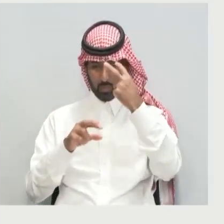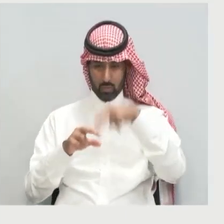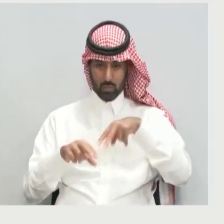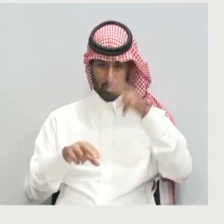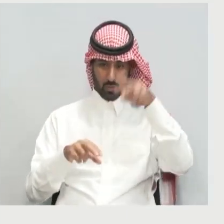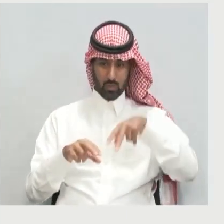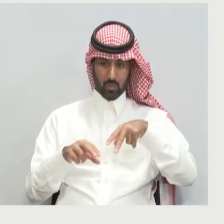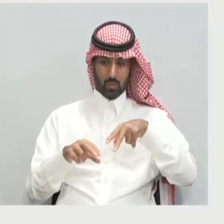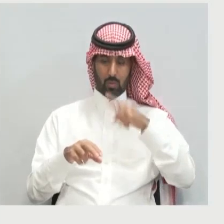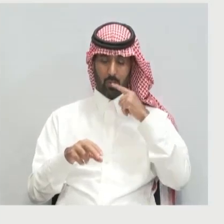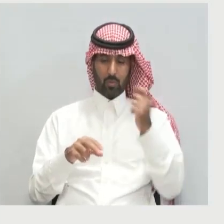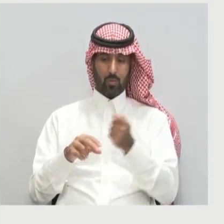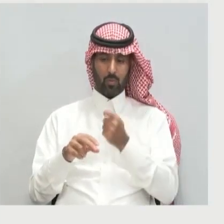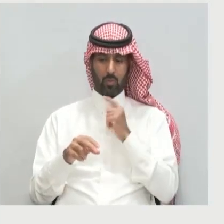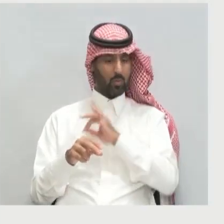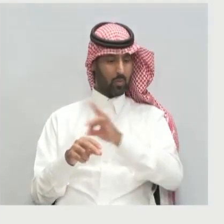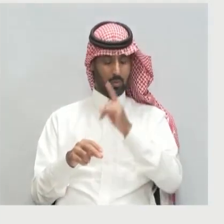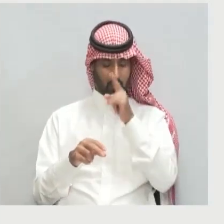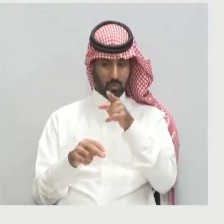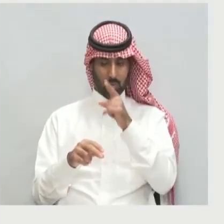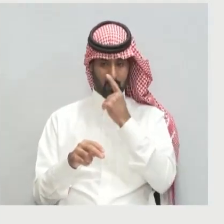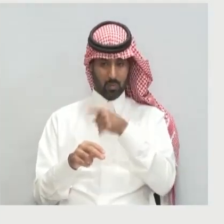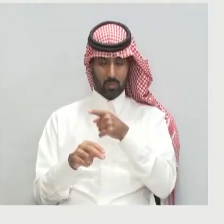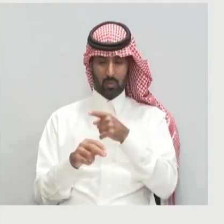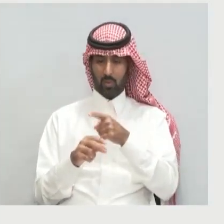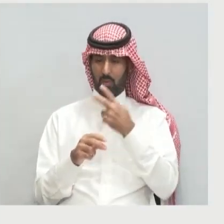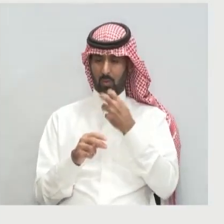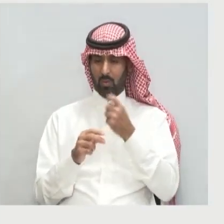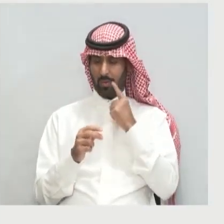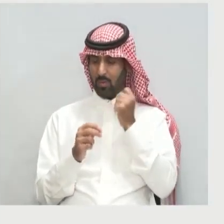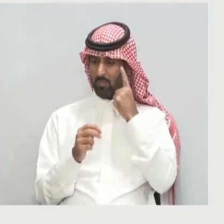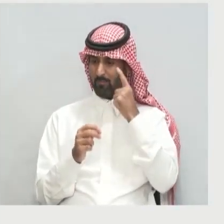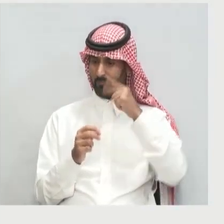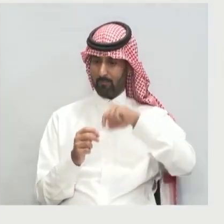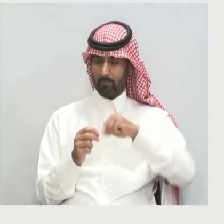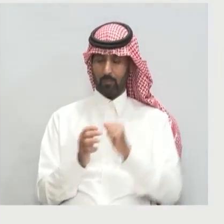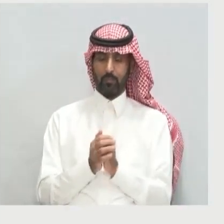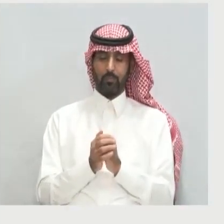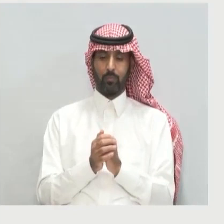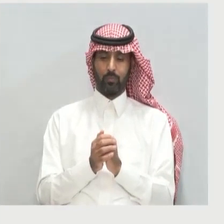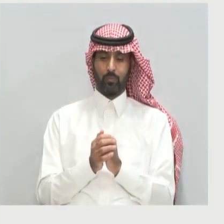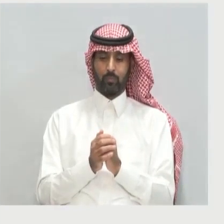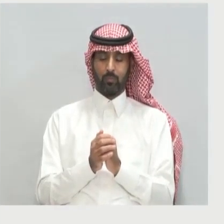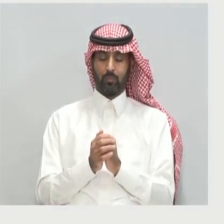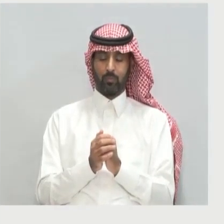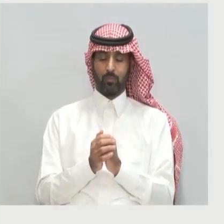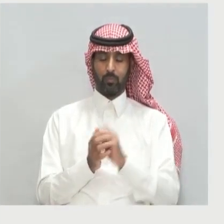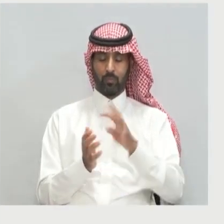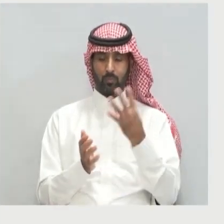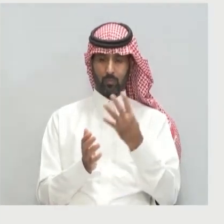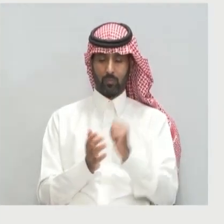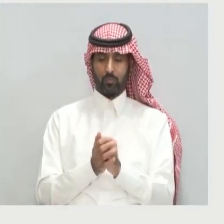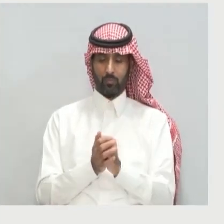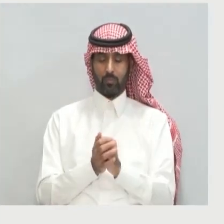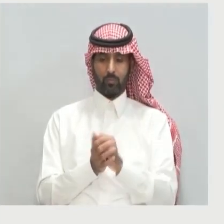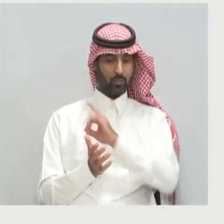حاول انها تكتب شيئا يمكن ان ان يسيء فاهم هو بسهوله رابعا